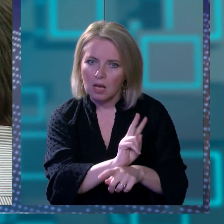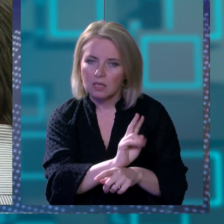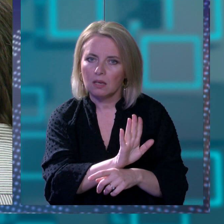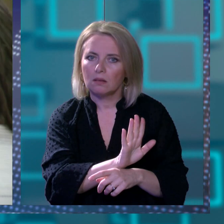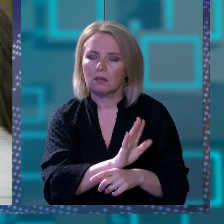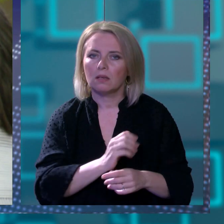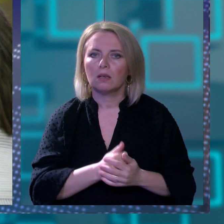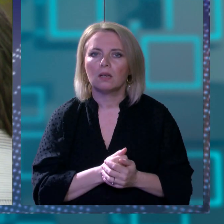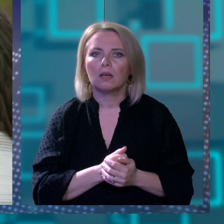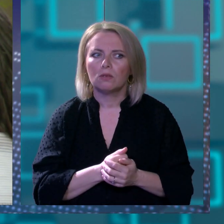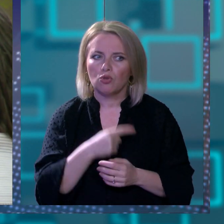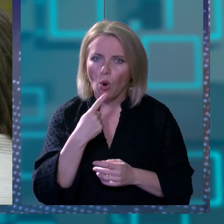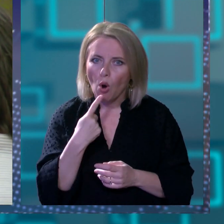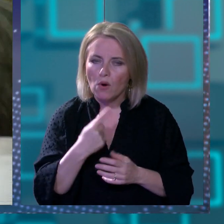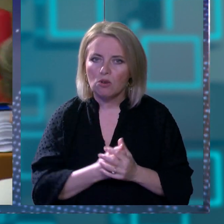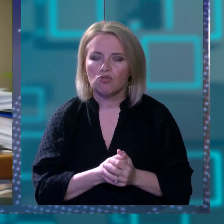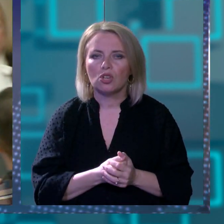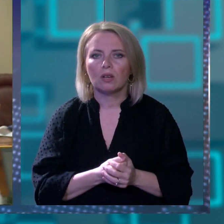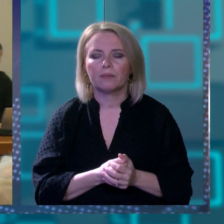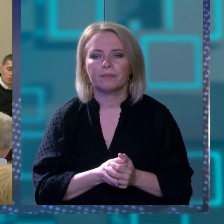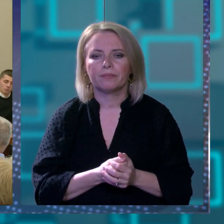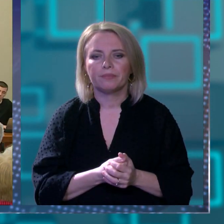znaš, što pričaš.